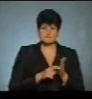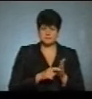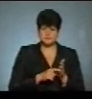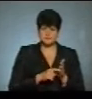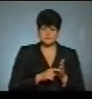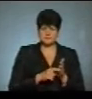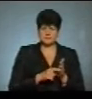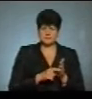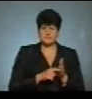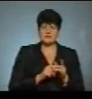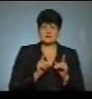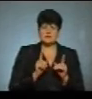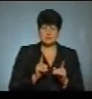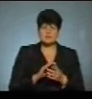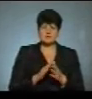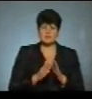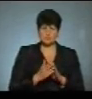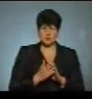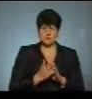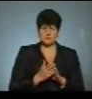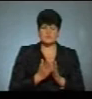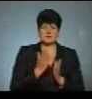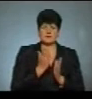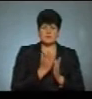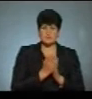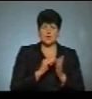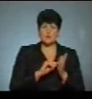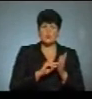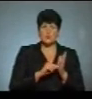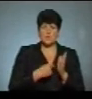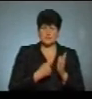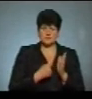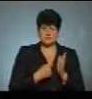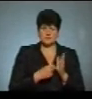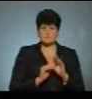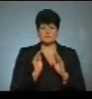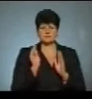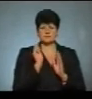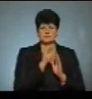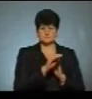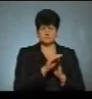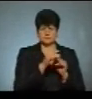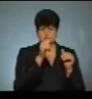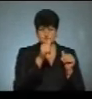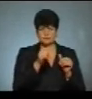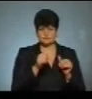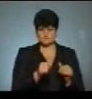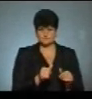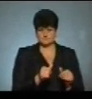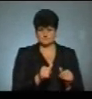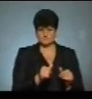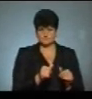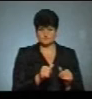кабінетам виключно за умов наявності довідки, розміщеної на доступному для